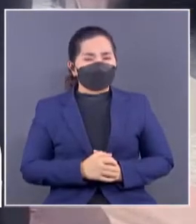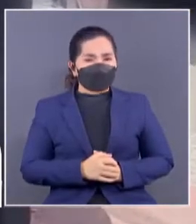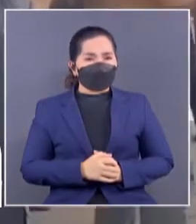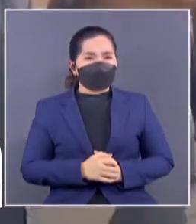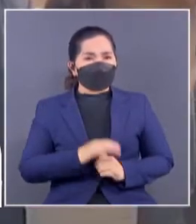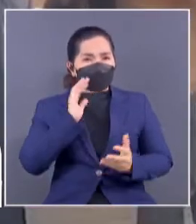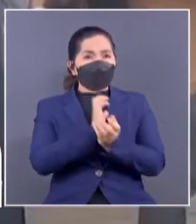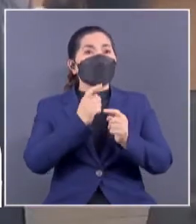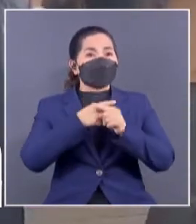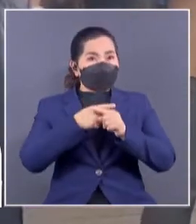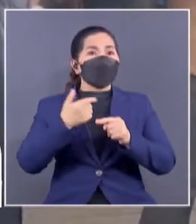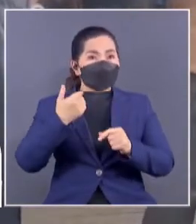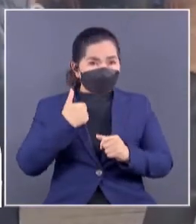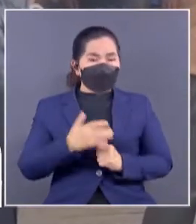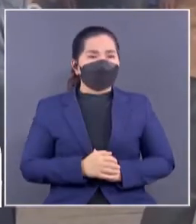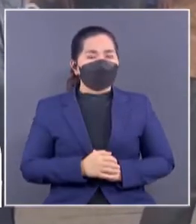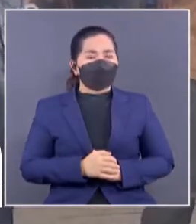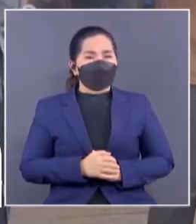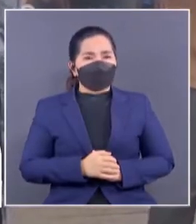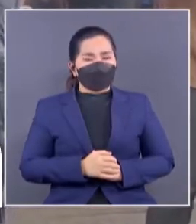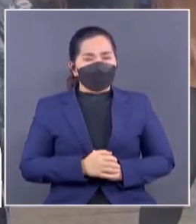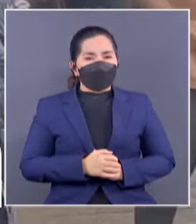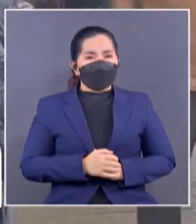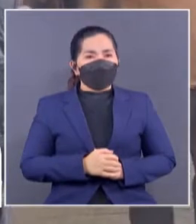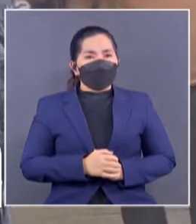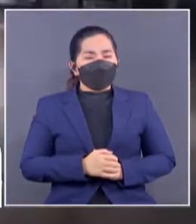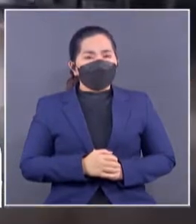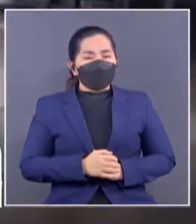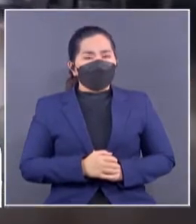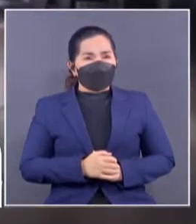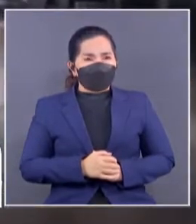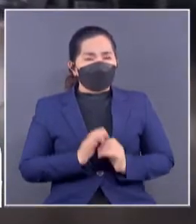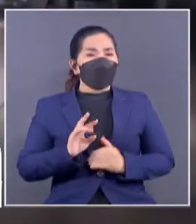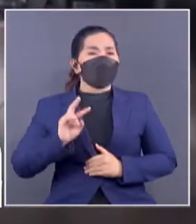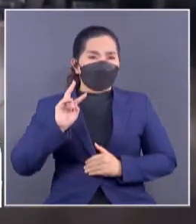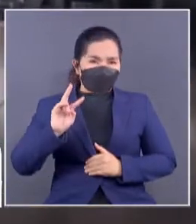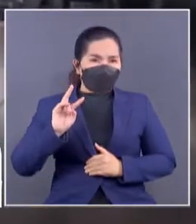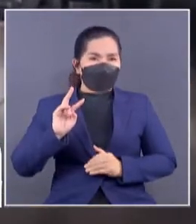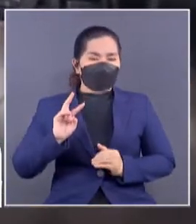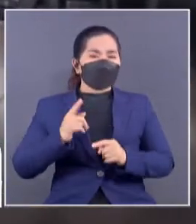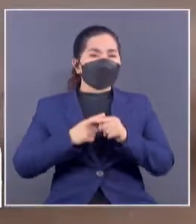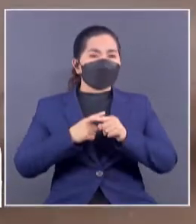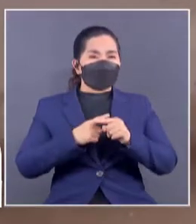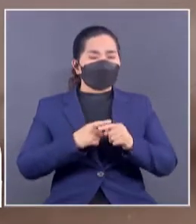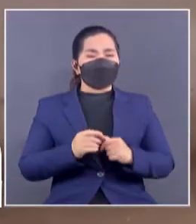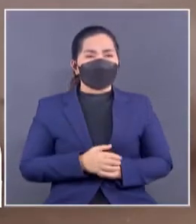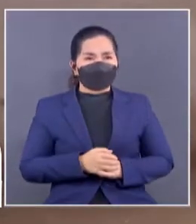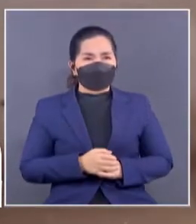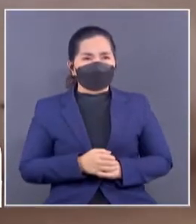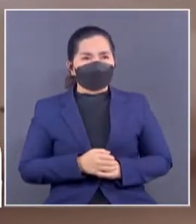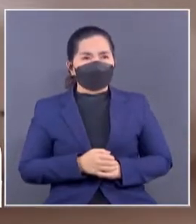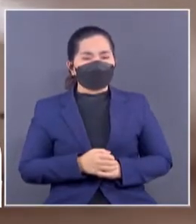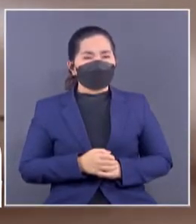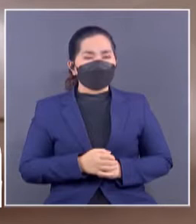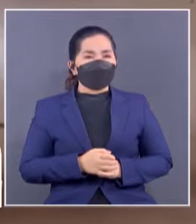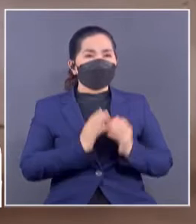นะครับขณะที่เข้าไประงับเหตุเนี่ยเจ้าหน้าที่ก็ได้รับบาดเจ็บไป2นายนะครับหลังจากที่เข้าไประงับเหตุนี้เนี่ยน้องส